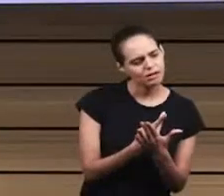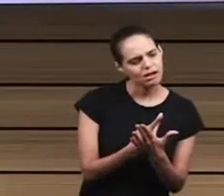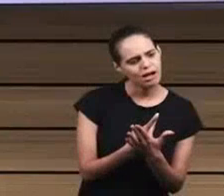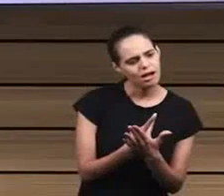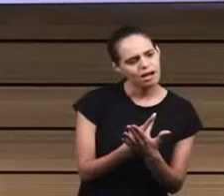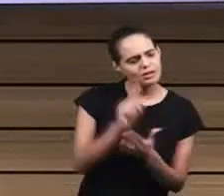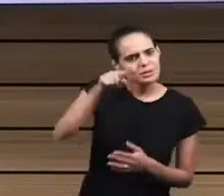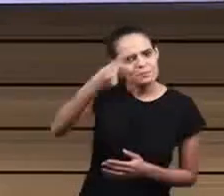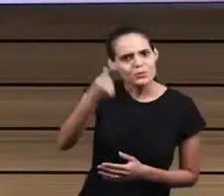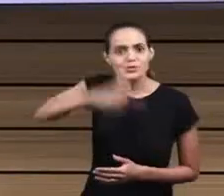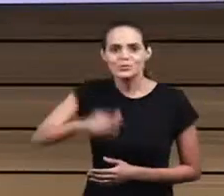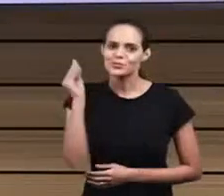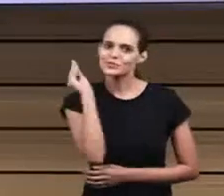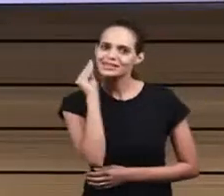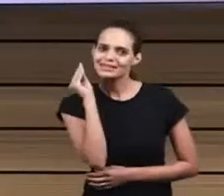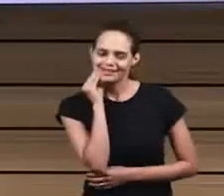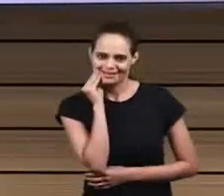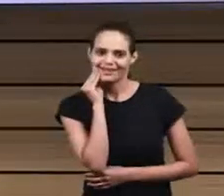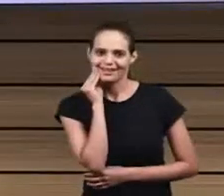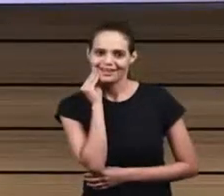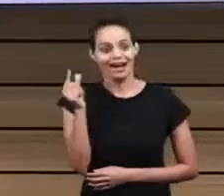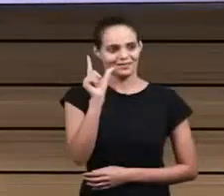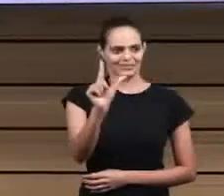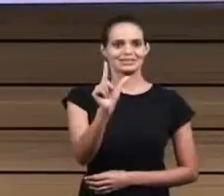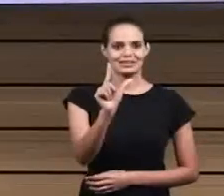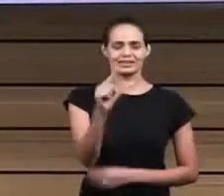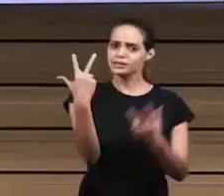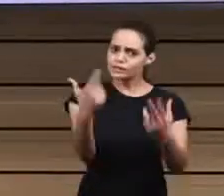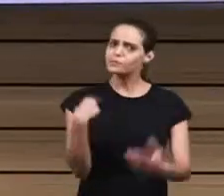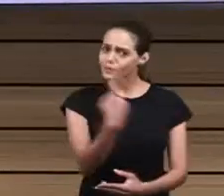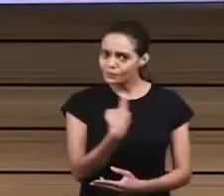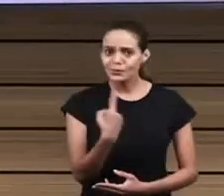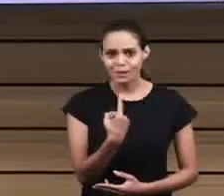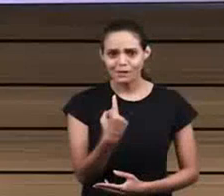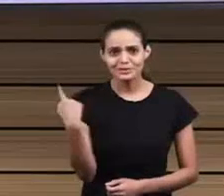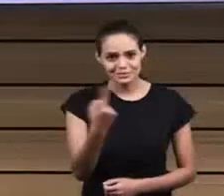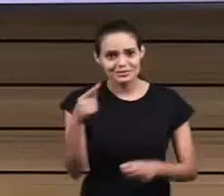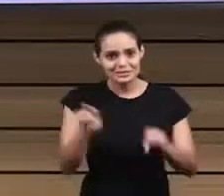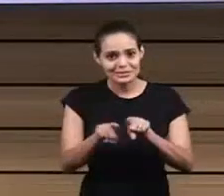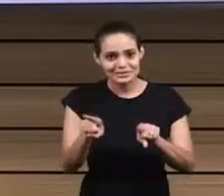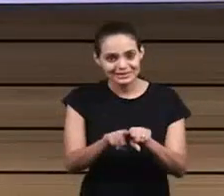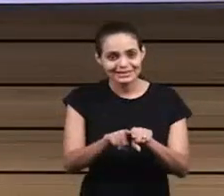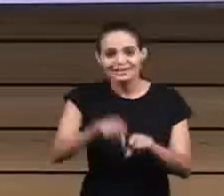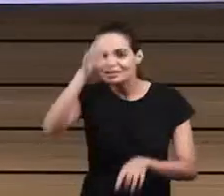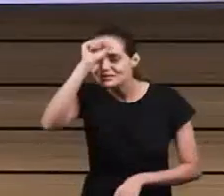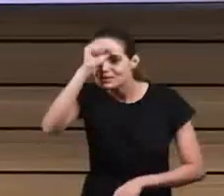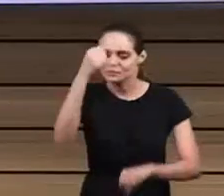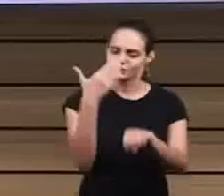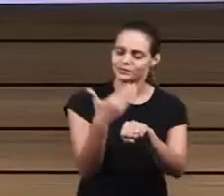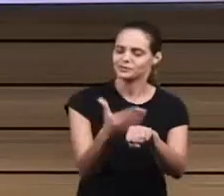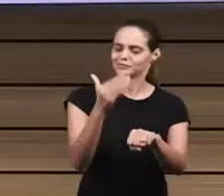wissen, zu was es in der Lage ist. Und es muss wissen, dass es das versuchen wird, dass es Fehler machen wird und dass es das